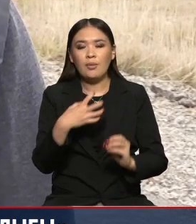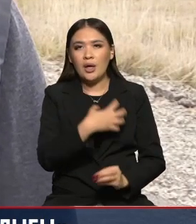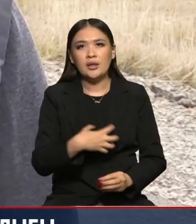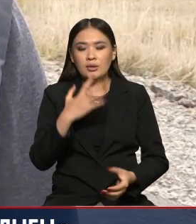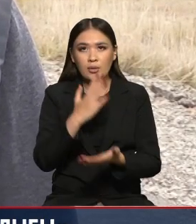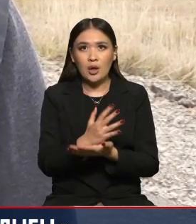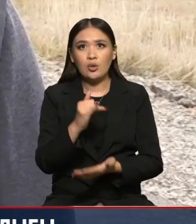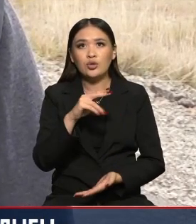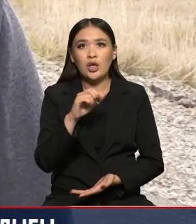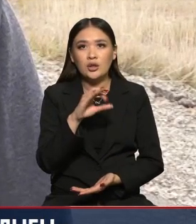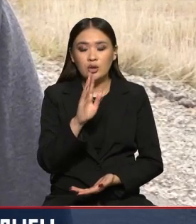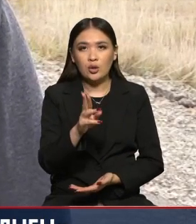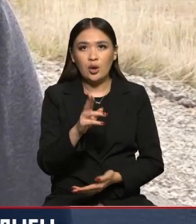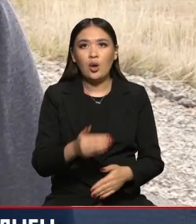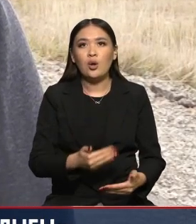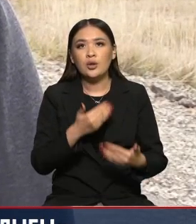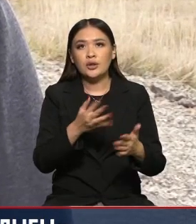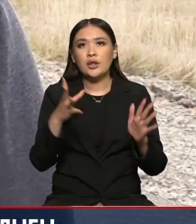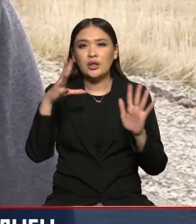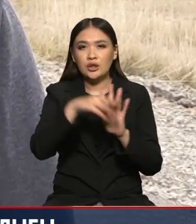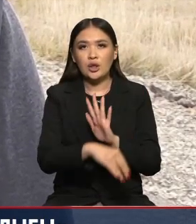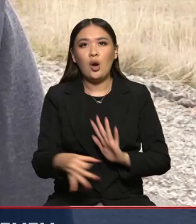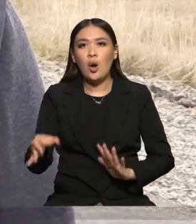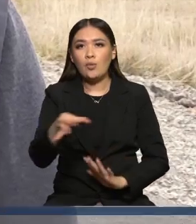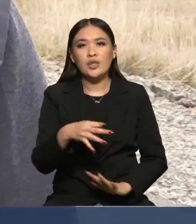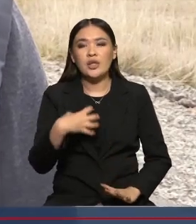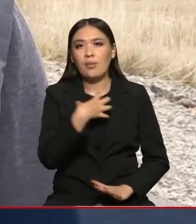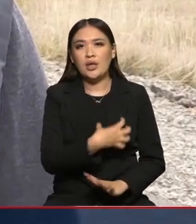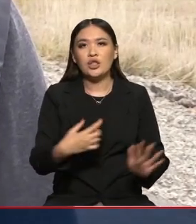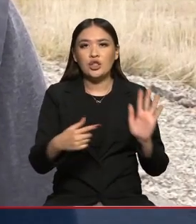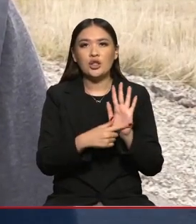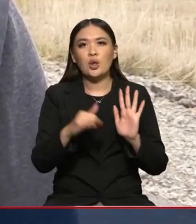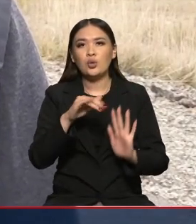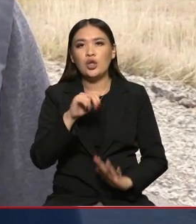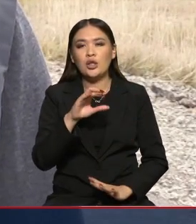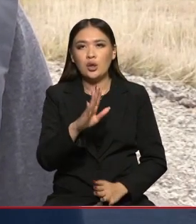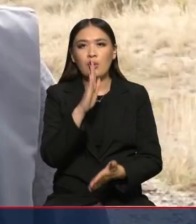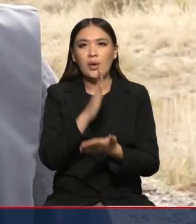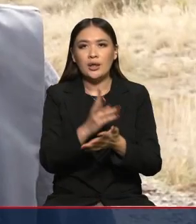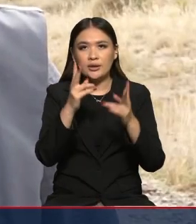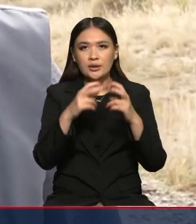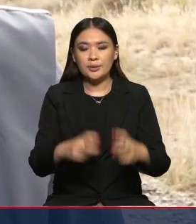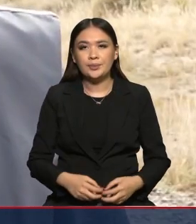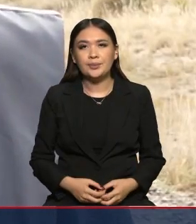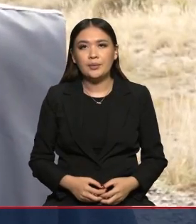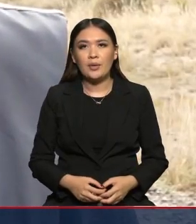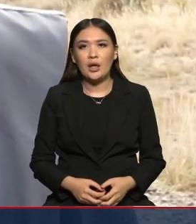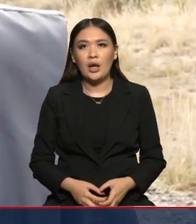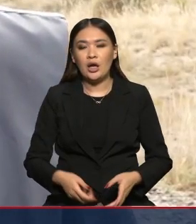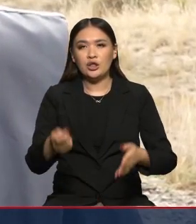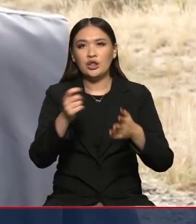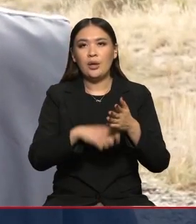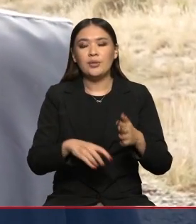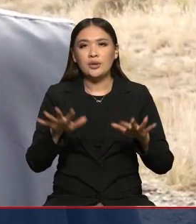35 участок тексердік. Оның ішінде облыстық маңызы бар, 7 участокта қазір тексеріс жұмыстарын жүргіздік. Жабын қабатынан